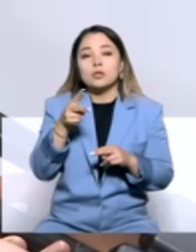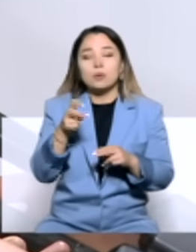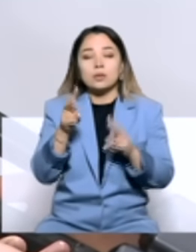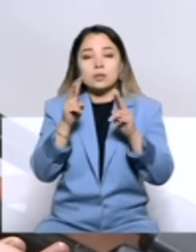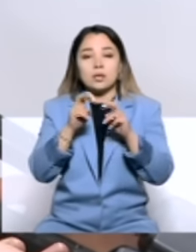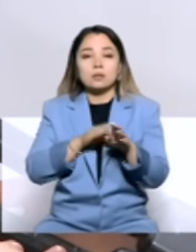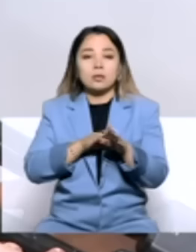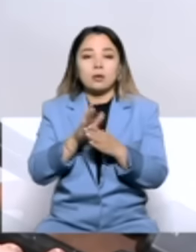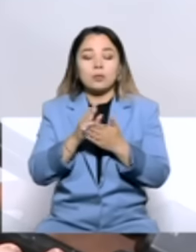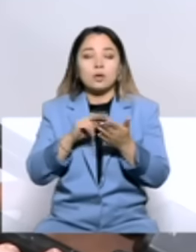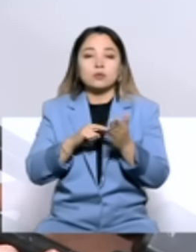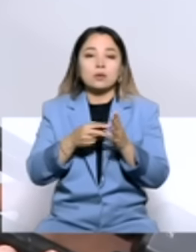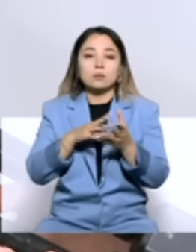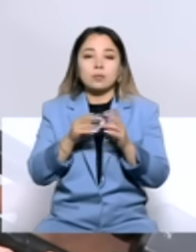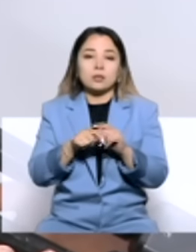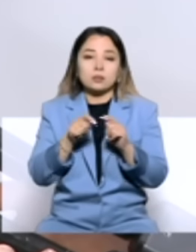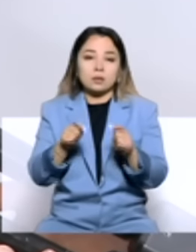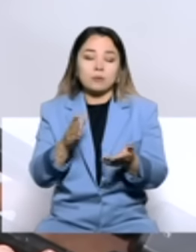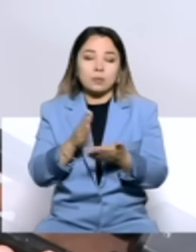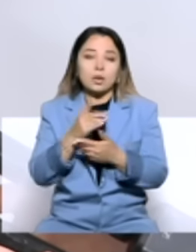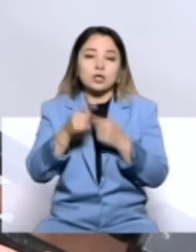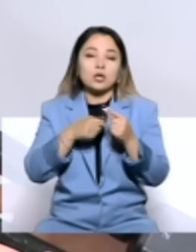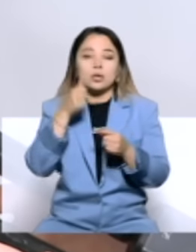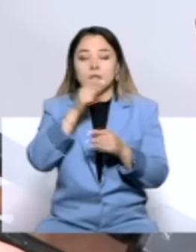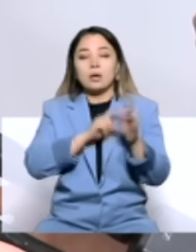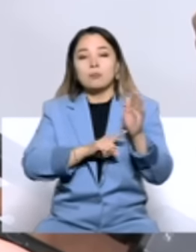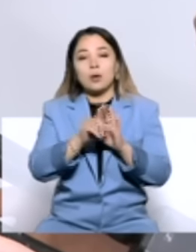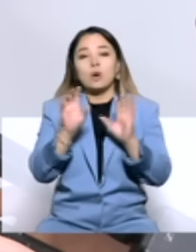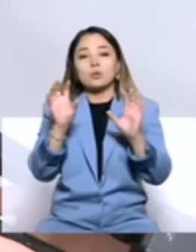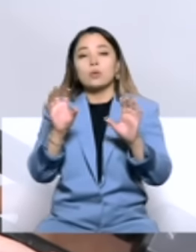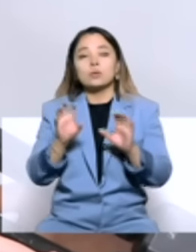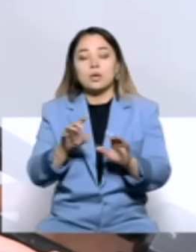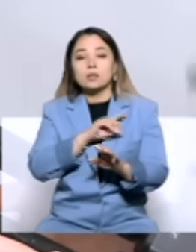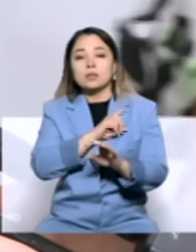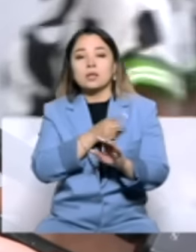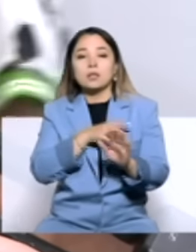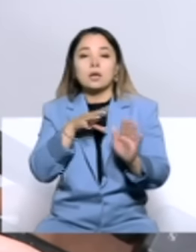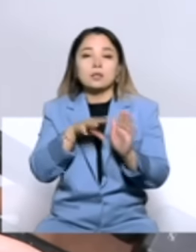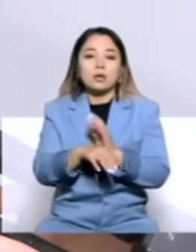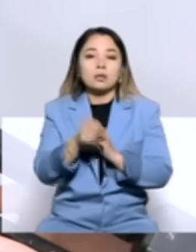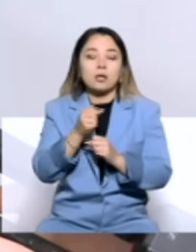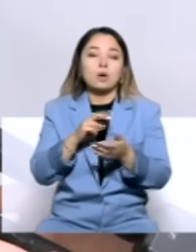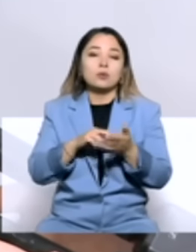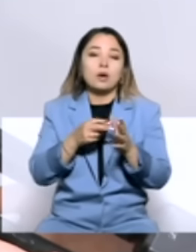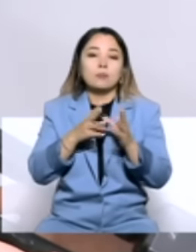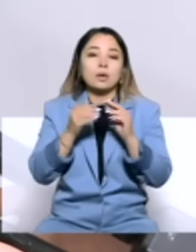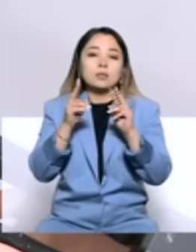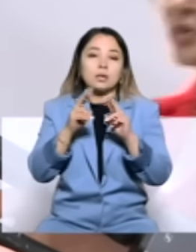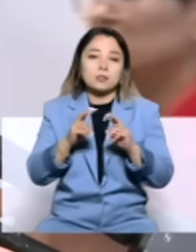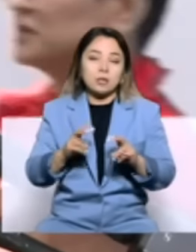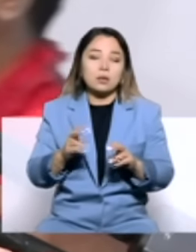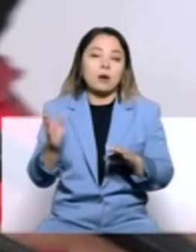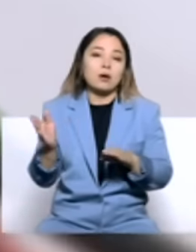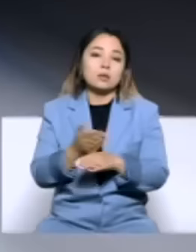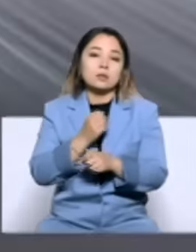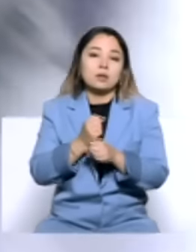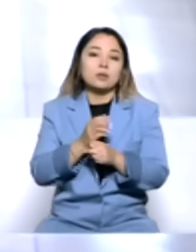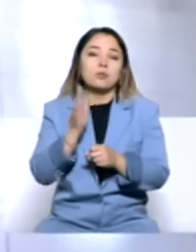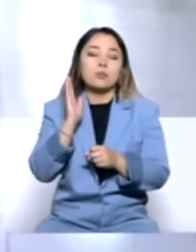тексеру жоспарлы болып келгенде, келер жылдан бастап кодекс күшіне енсе, онда жоспарлы тексерулер алып